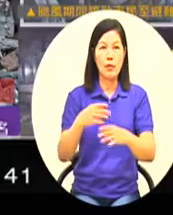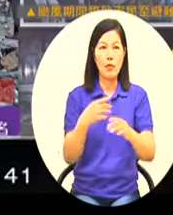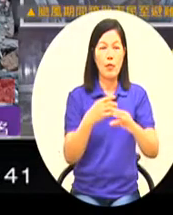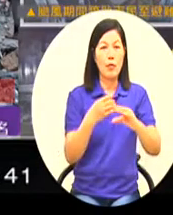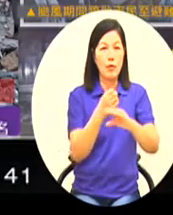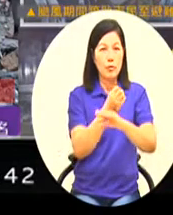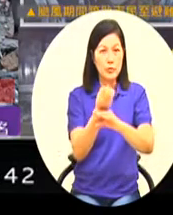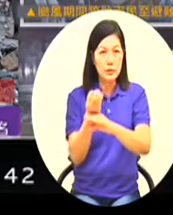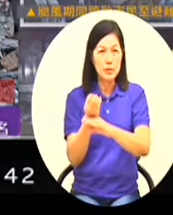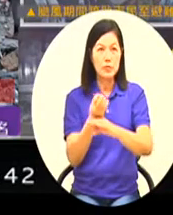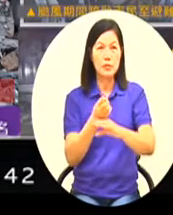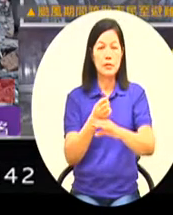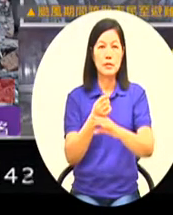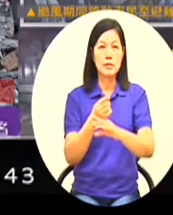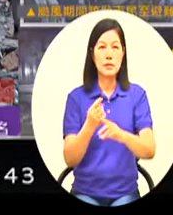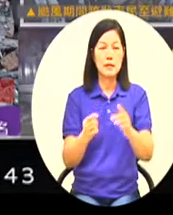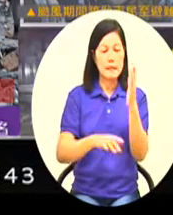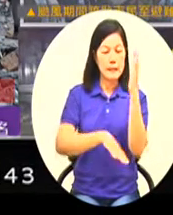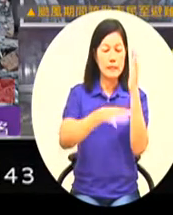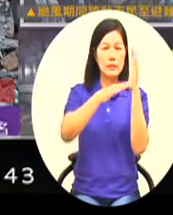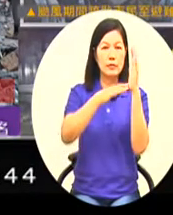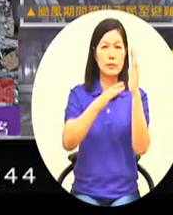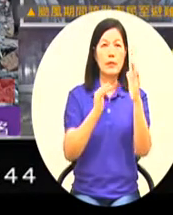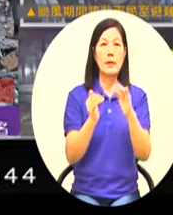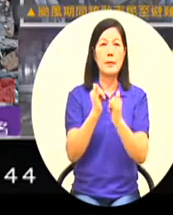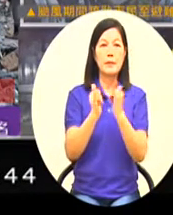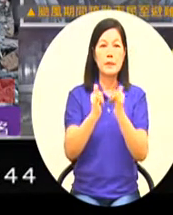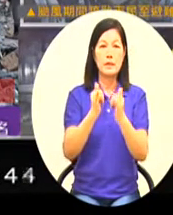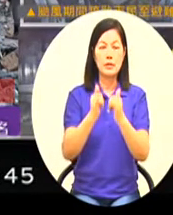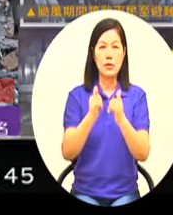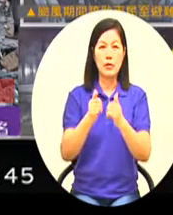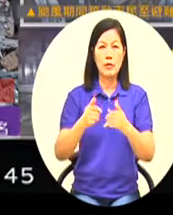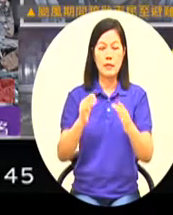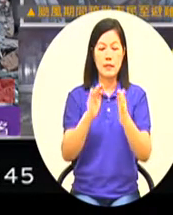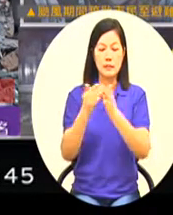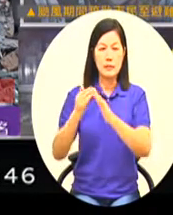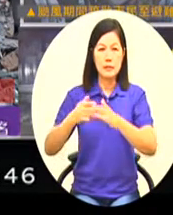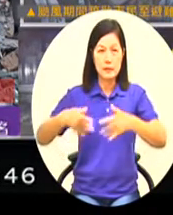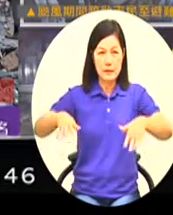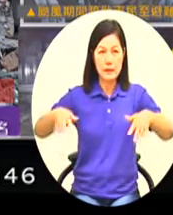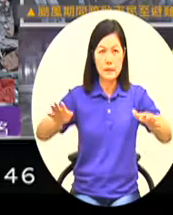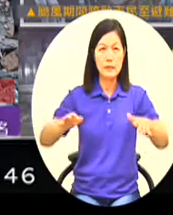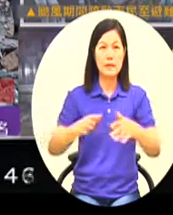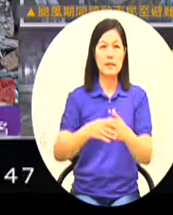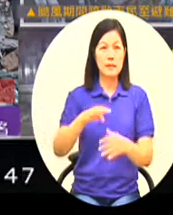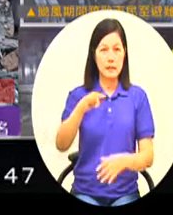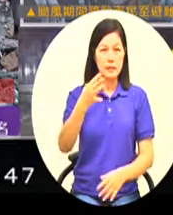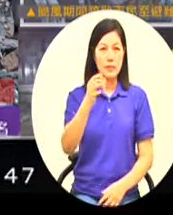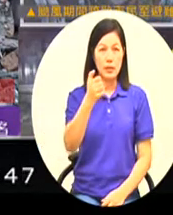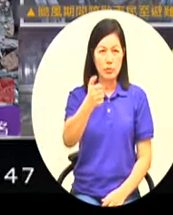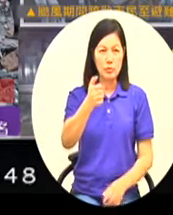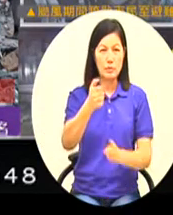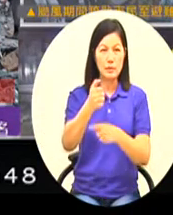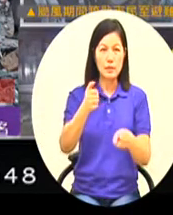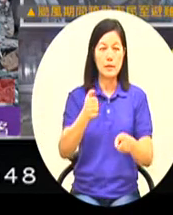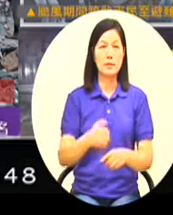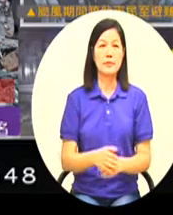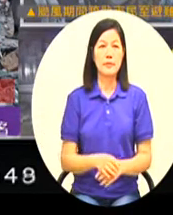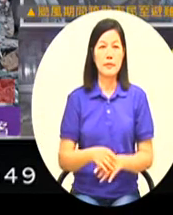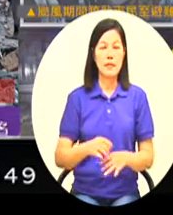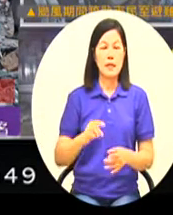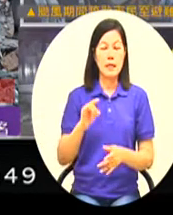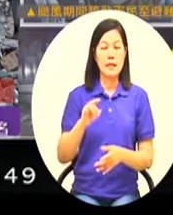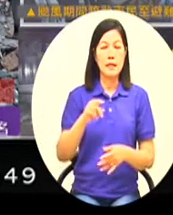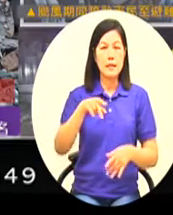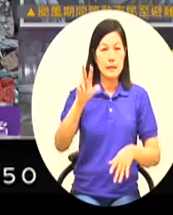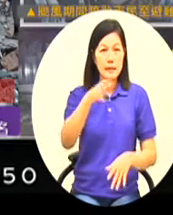艇救出淹水受困市民，疏散撤离民众。共计450名，另燕沼土石流滑